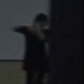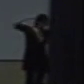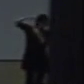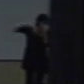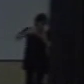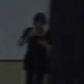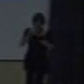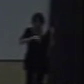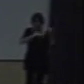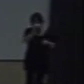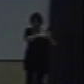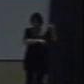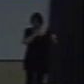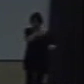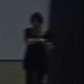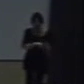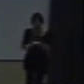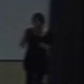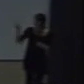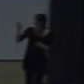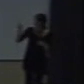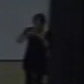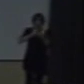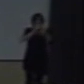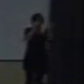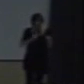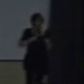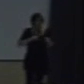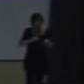no sé què, hi ha moltes coses. No? Aleshores, doncs, és una manera útil